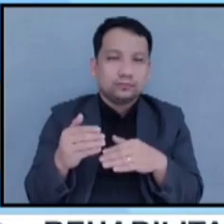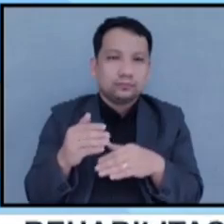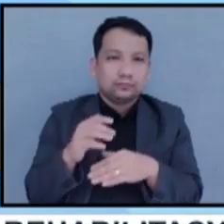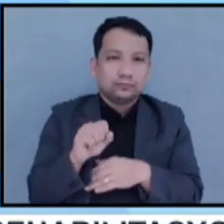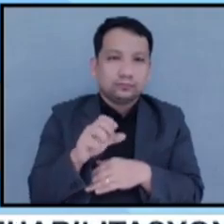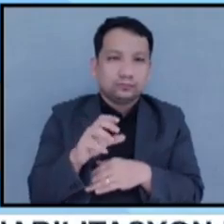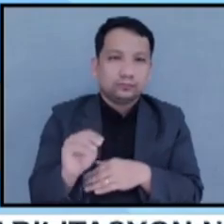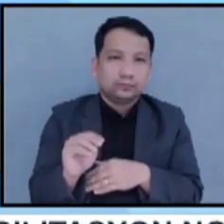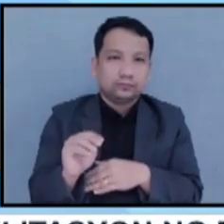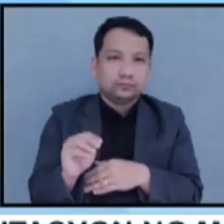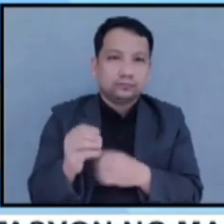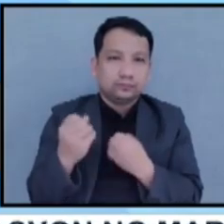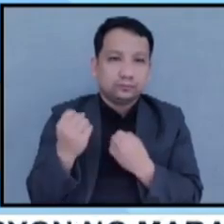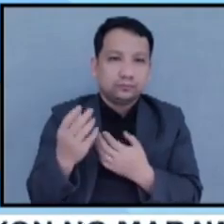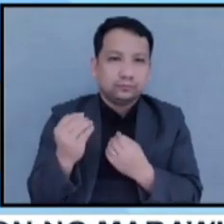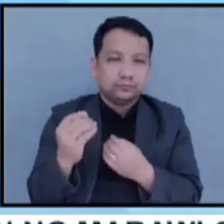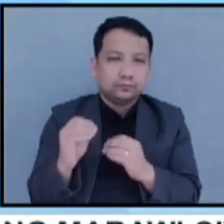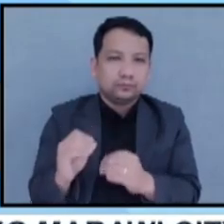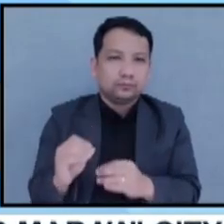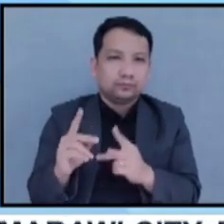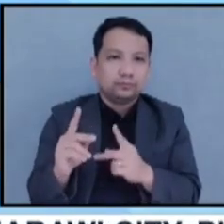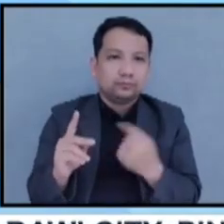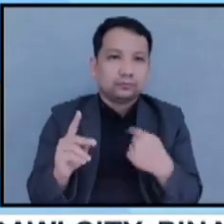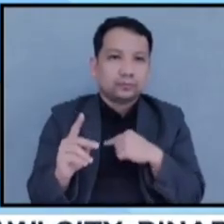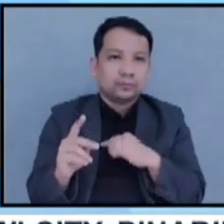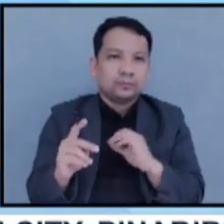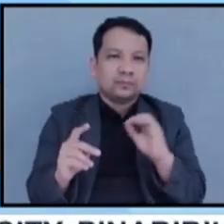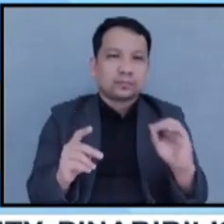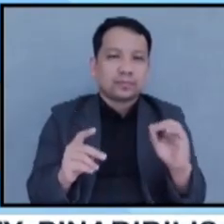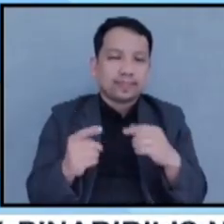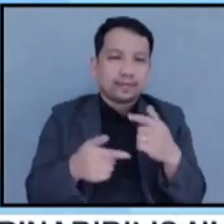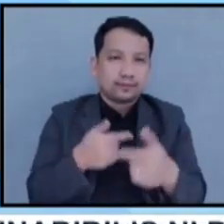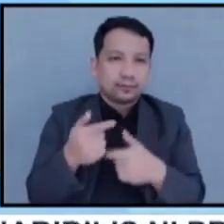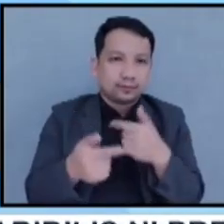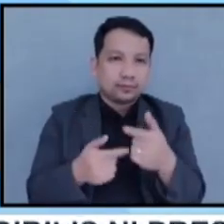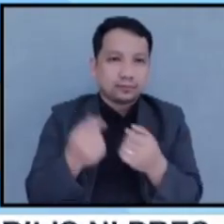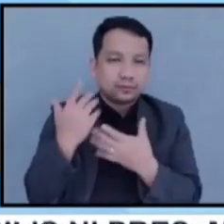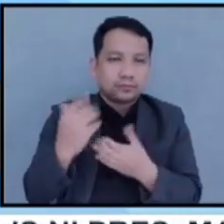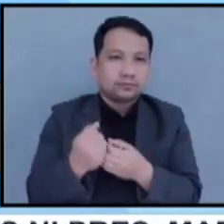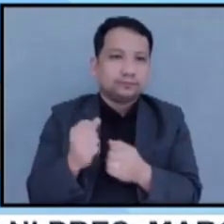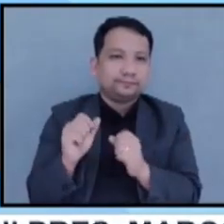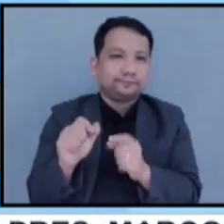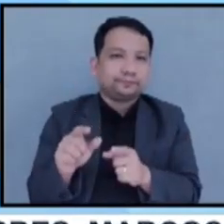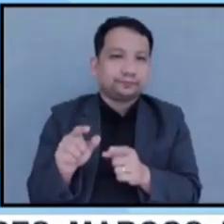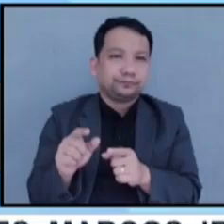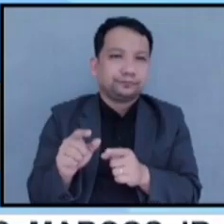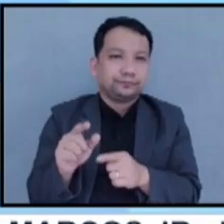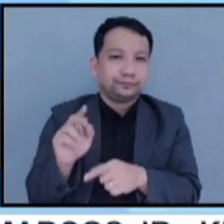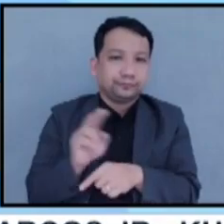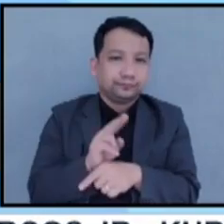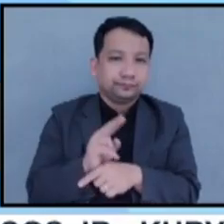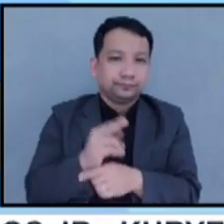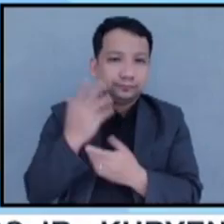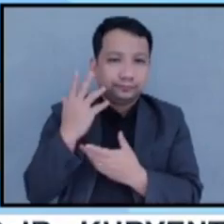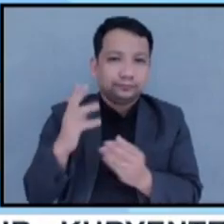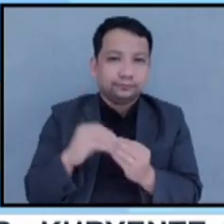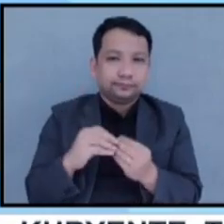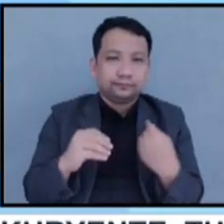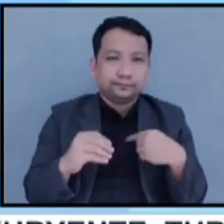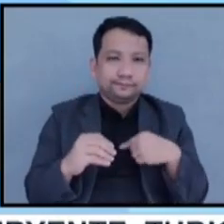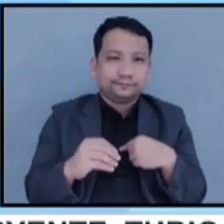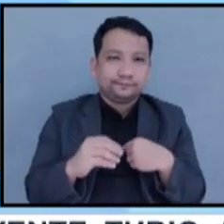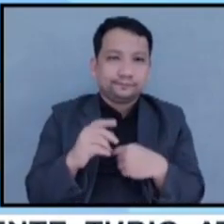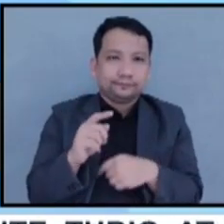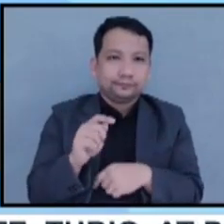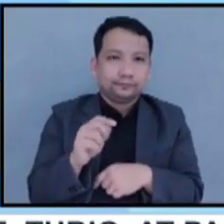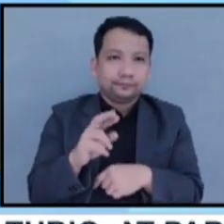SM. So marami pong oportunidad para sa kanila mag-generate ng maraming sales pag ginagawa po namin ang mga trade